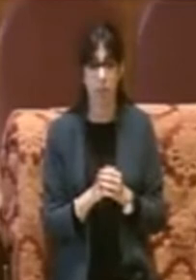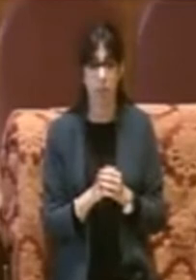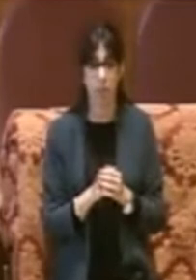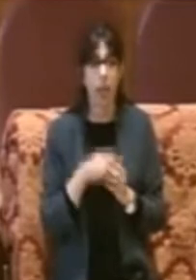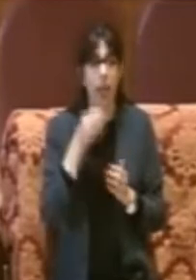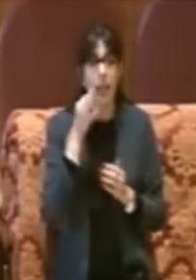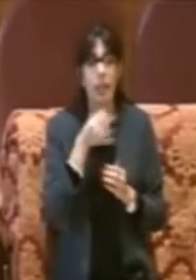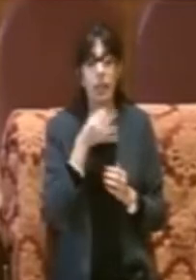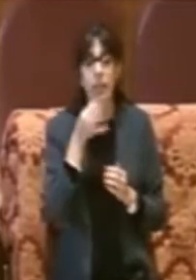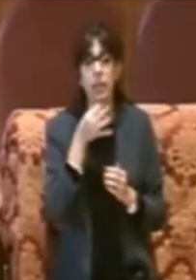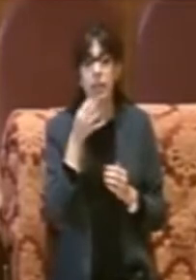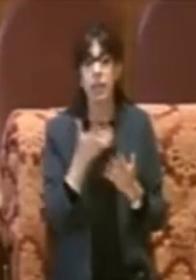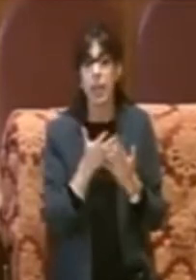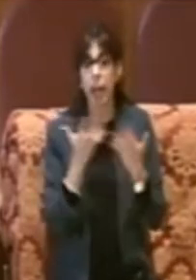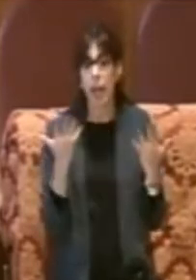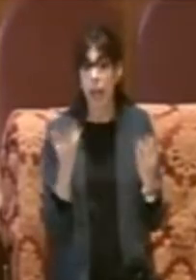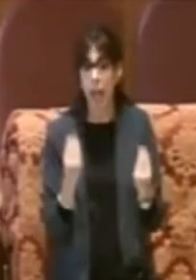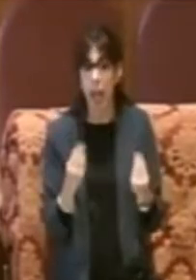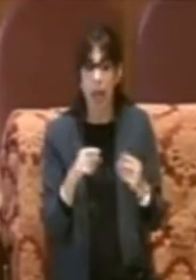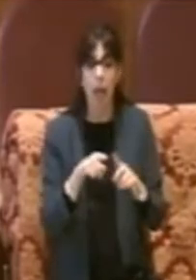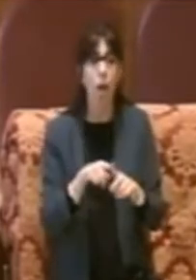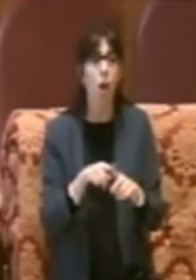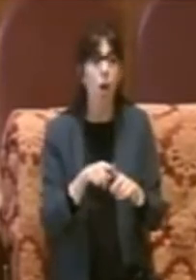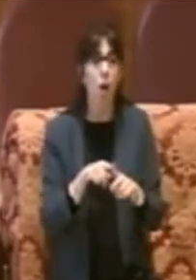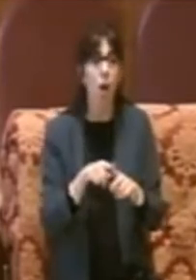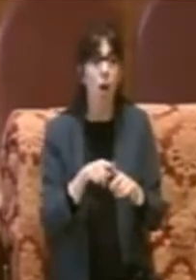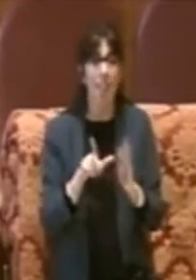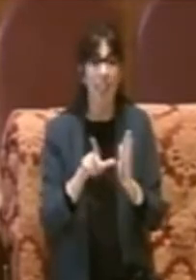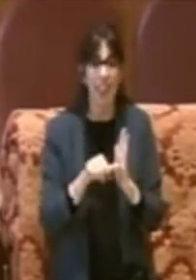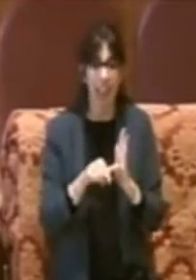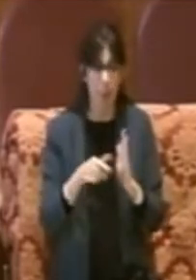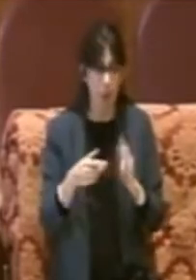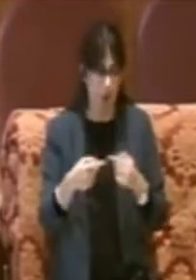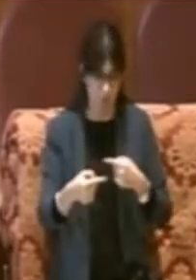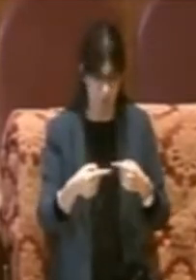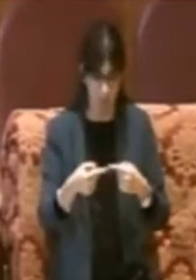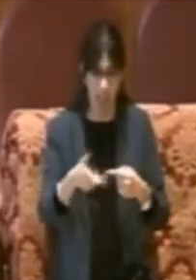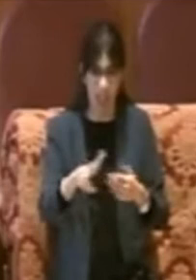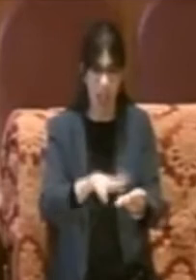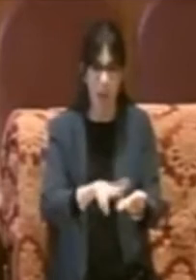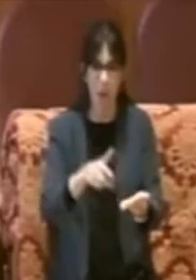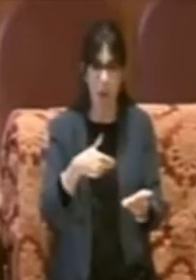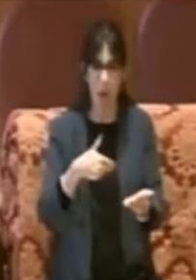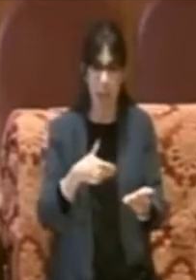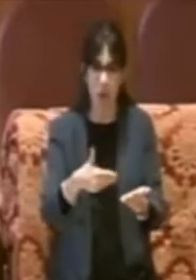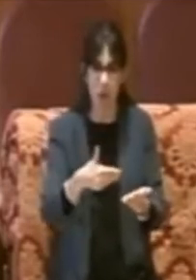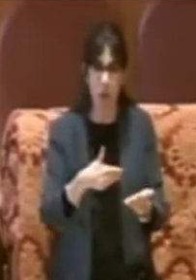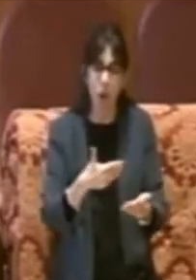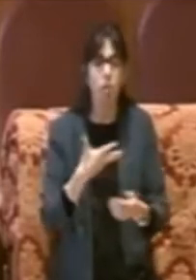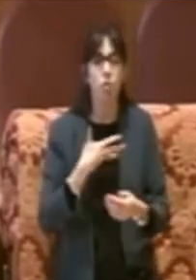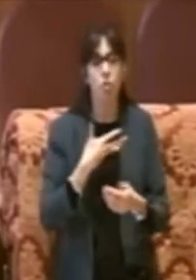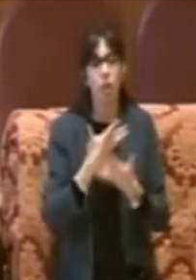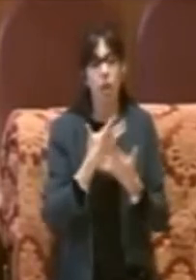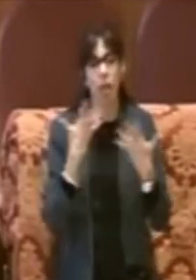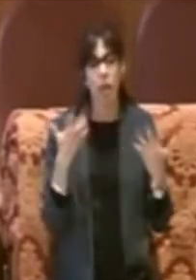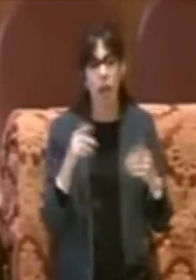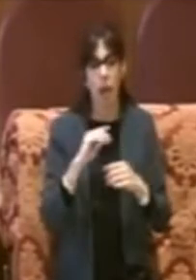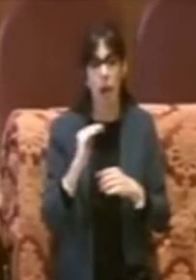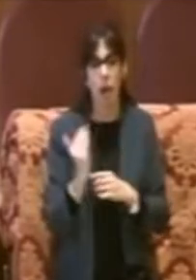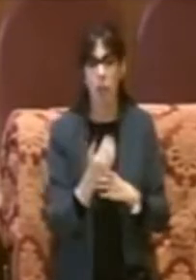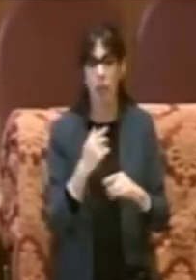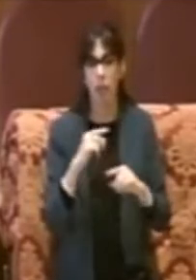nello spazio di tempo che ci separa poi dall approvazione in aula intervengono tutta una serie di fattori